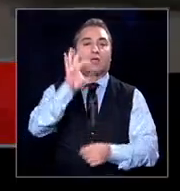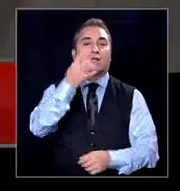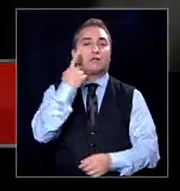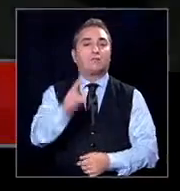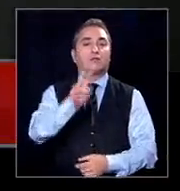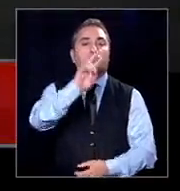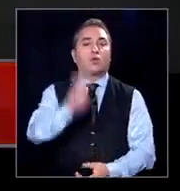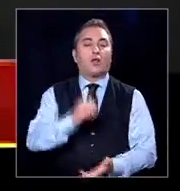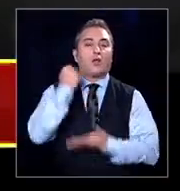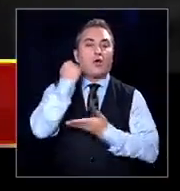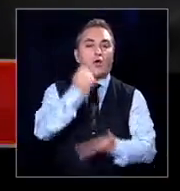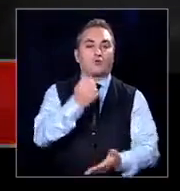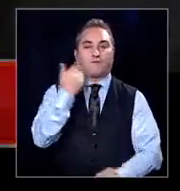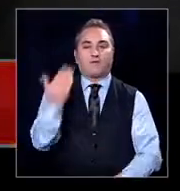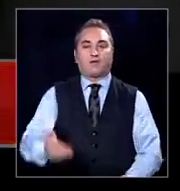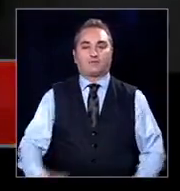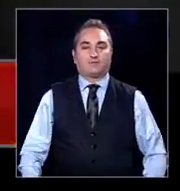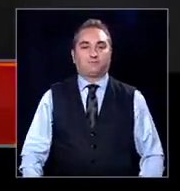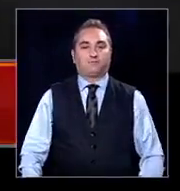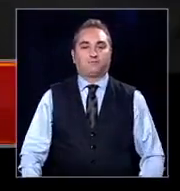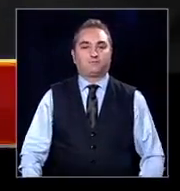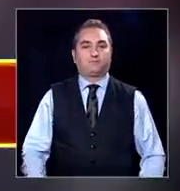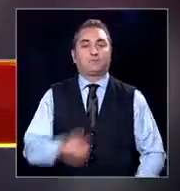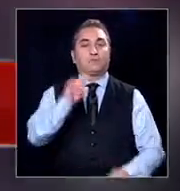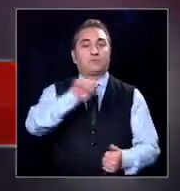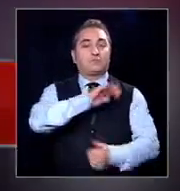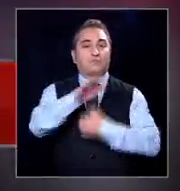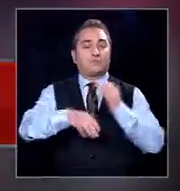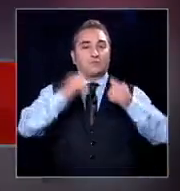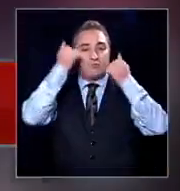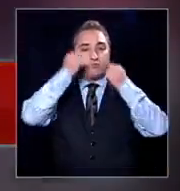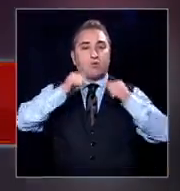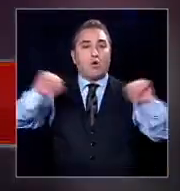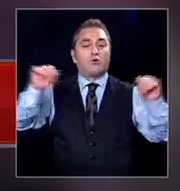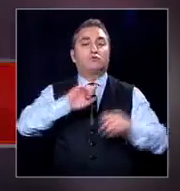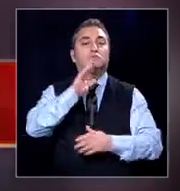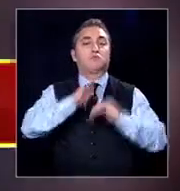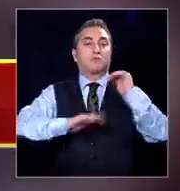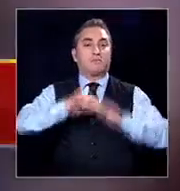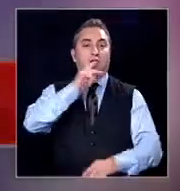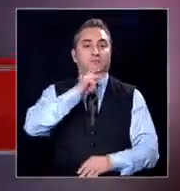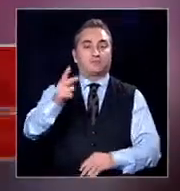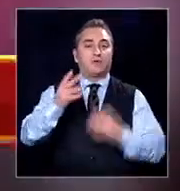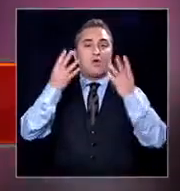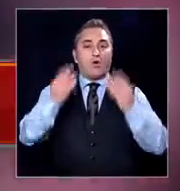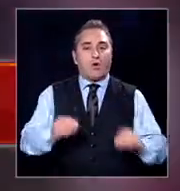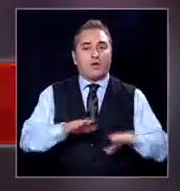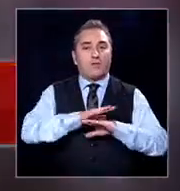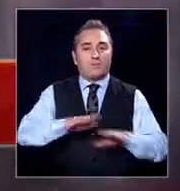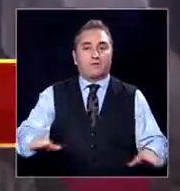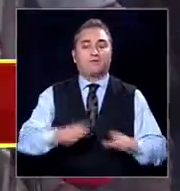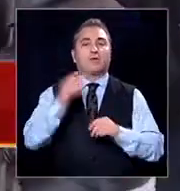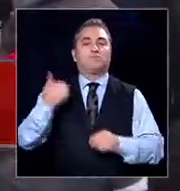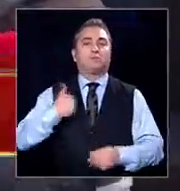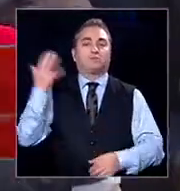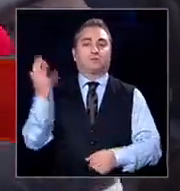açıklandı. USA! Saldırının boynuzlu mimarı Jack Angeli ise olan biteni habercilere "Biz